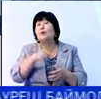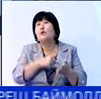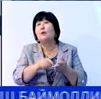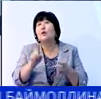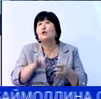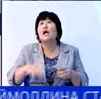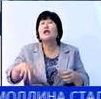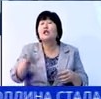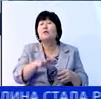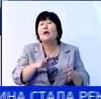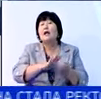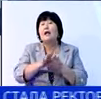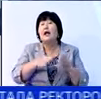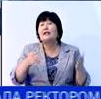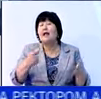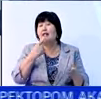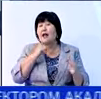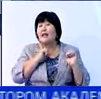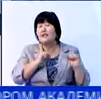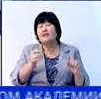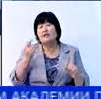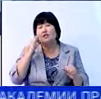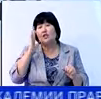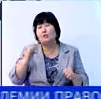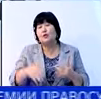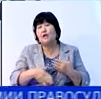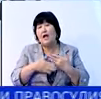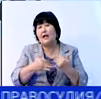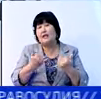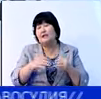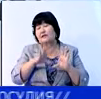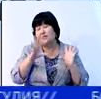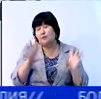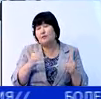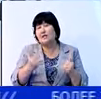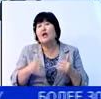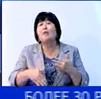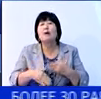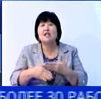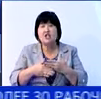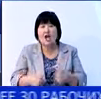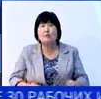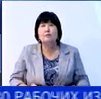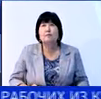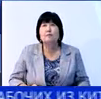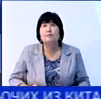что республиканской газете «Тіл сақшысы» всегда будет оказываться всемирная поддержка.